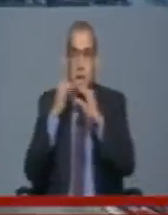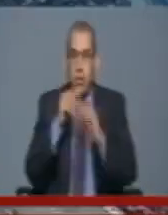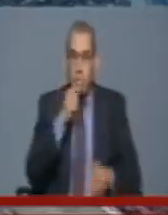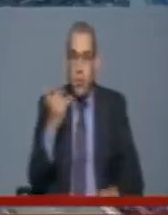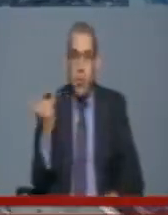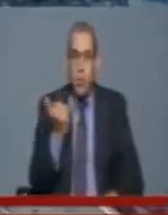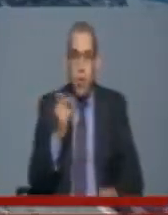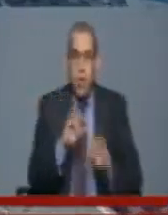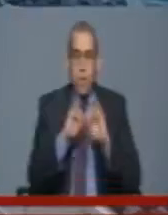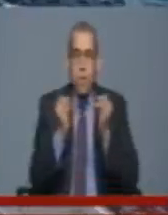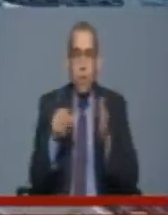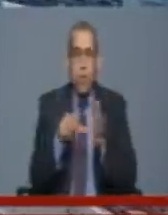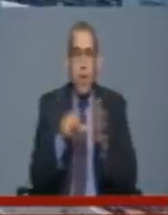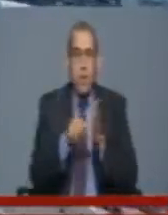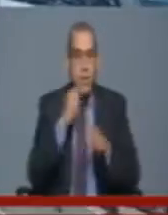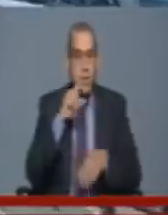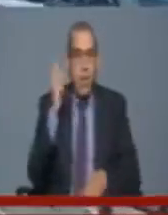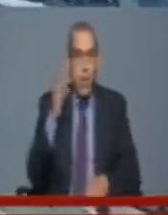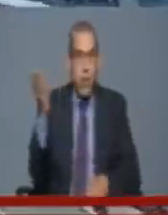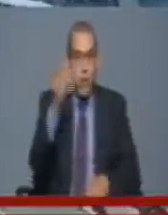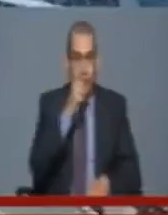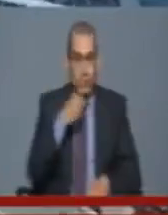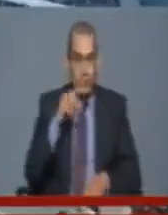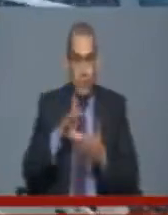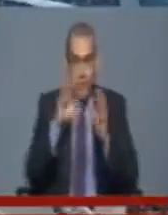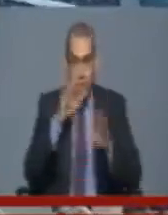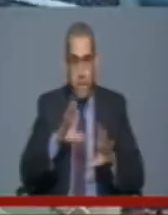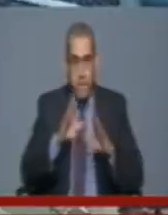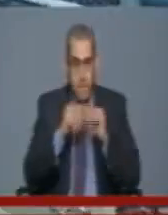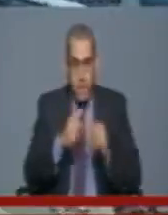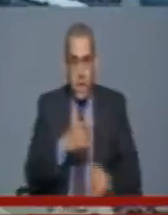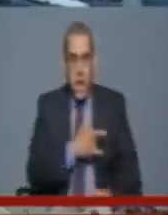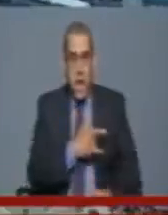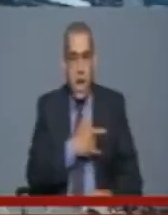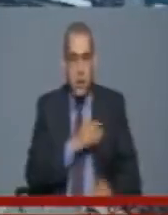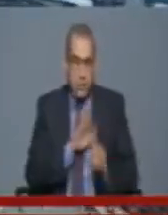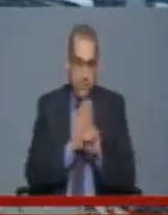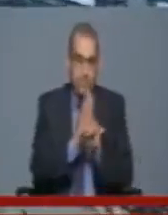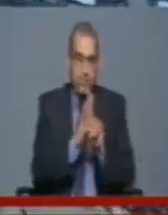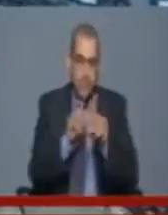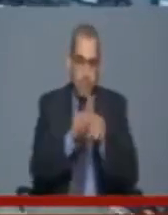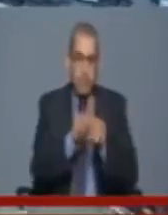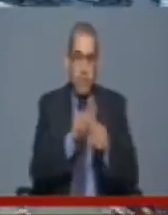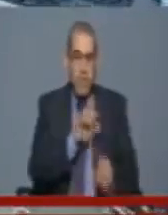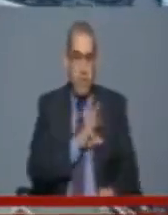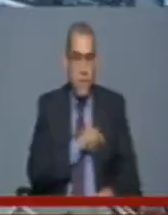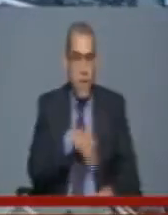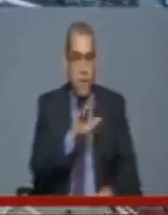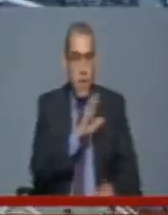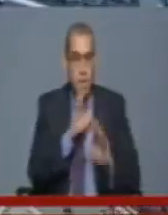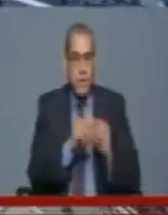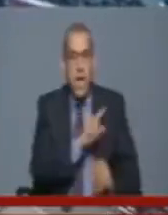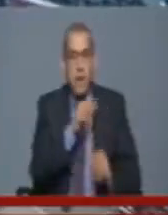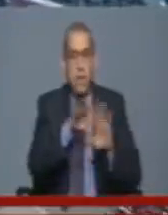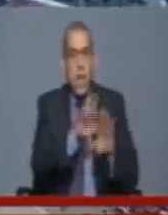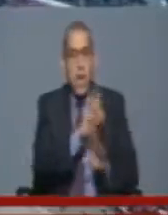للمجتمع الدولي، رسائل تقول بأن مصر قلبا وقالبا مع القضية الفلسطينية، لن ولم تتخلى عن